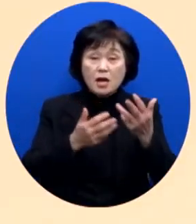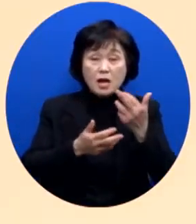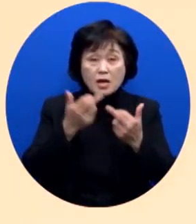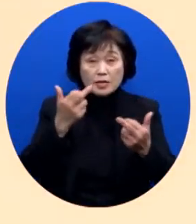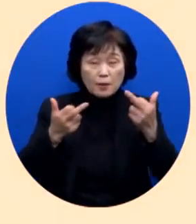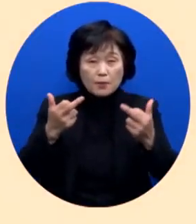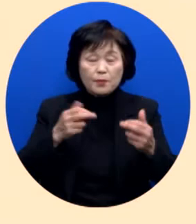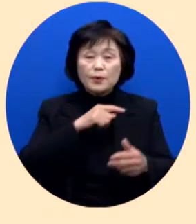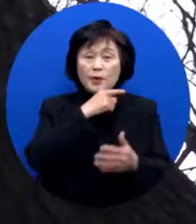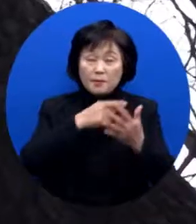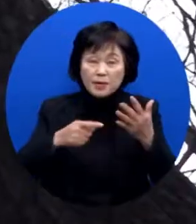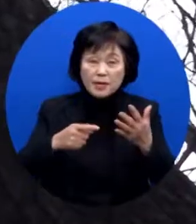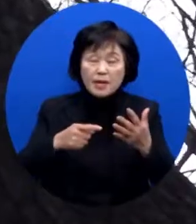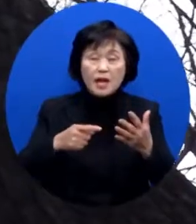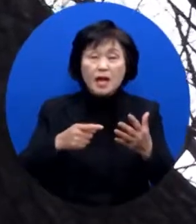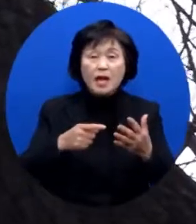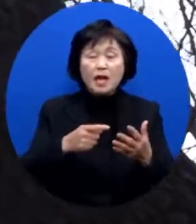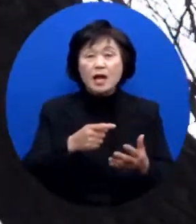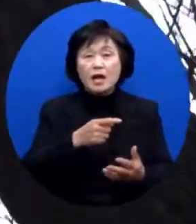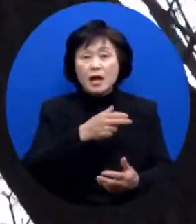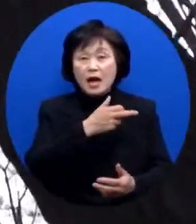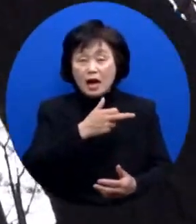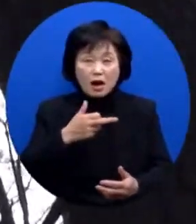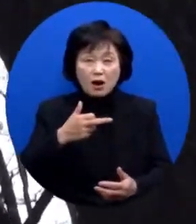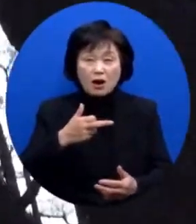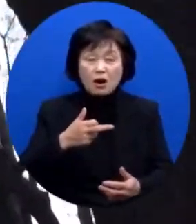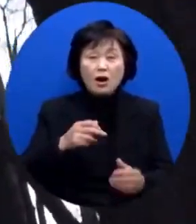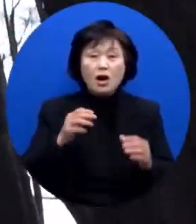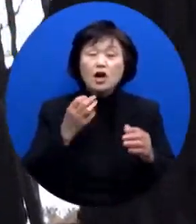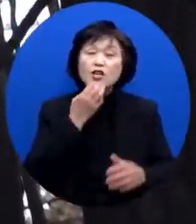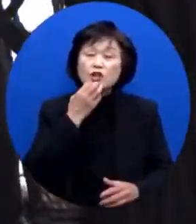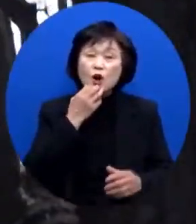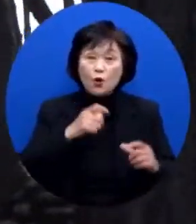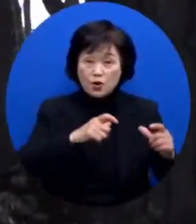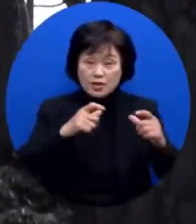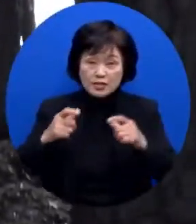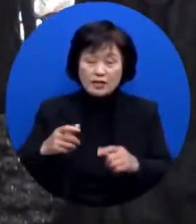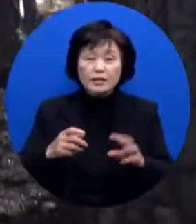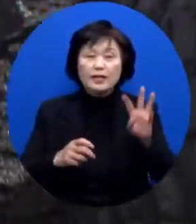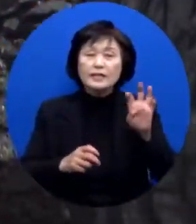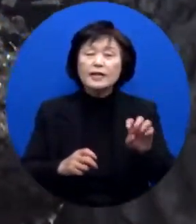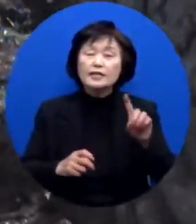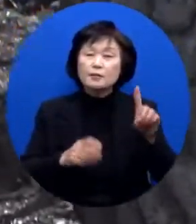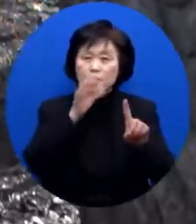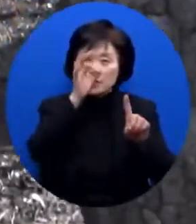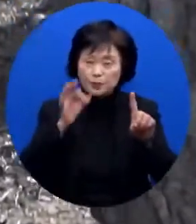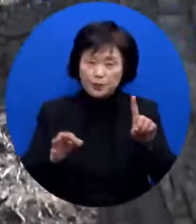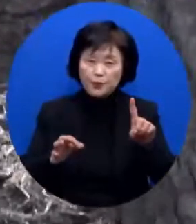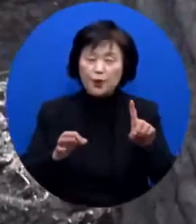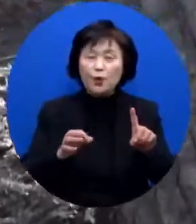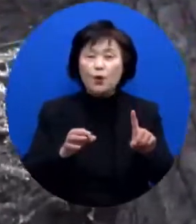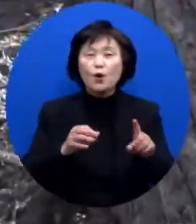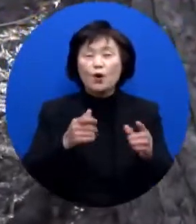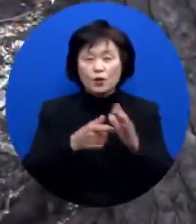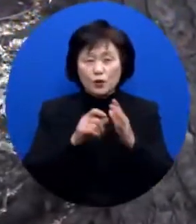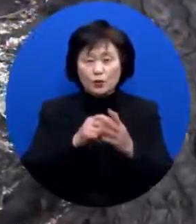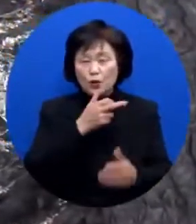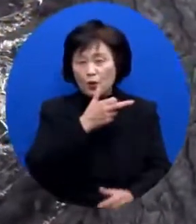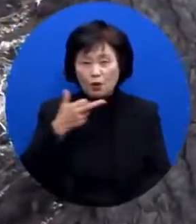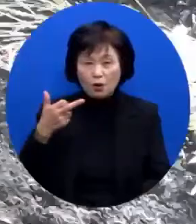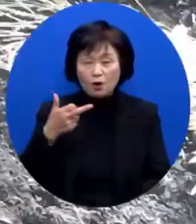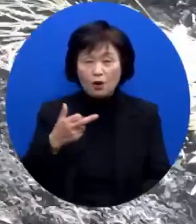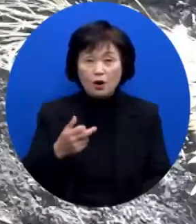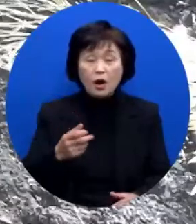2만 923 헥타르 로 서울 면적의 약 41% 에 달합니다 열흘 동안 이어진 대